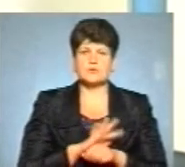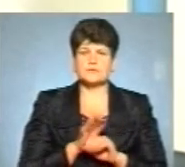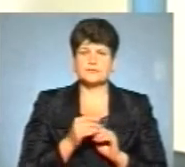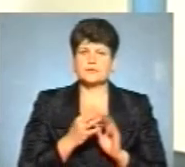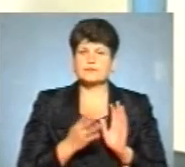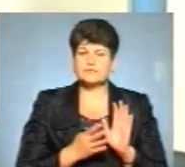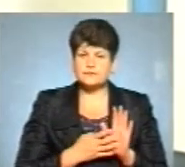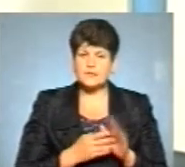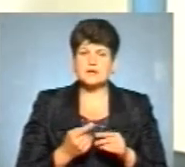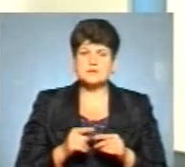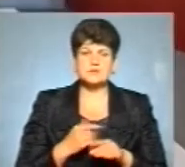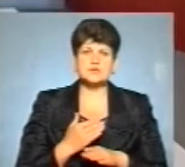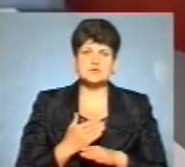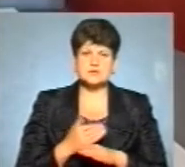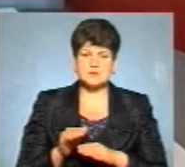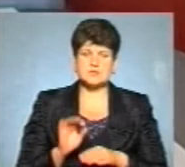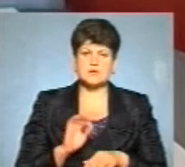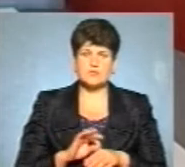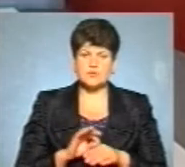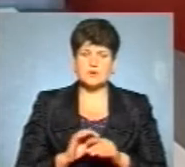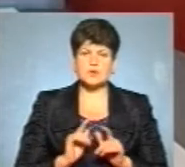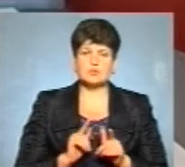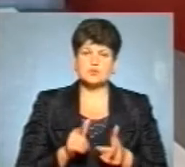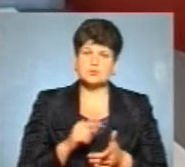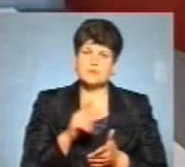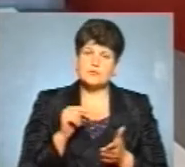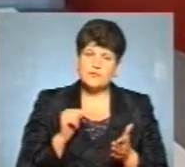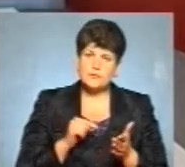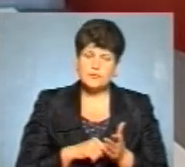COVID-19, це частина хворих, які поступають з підозрою на